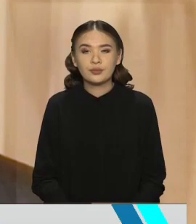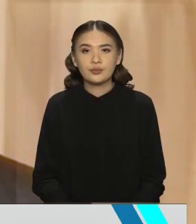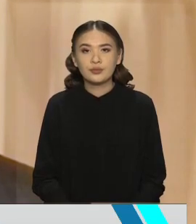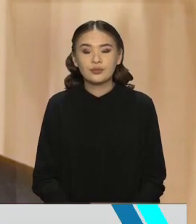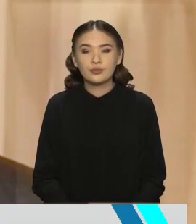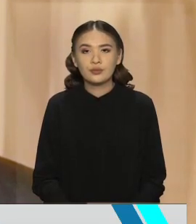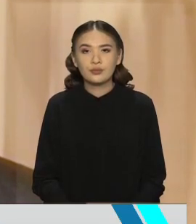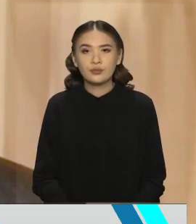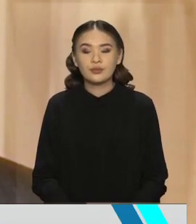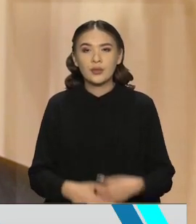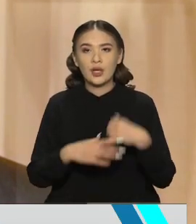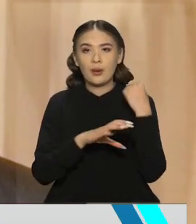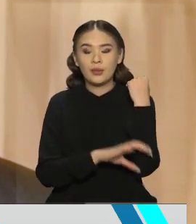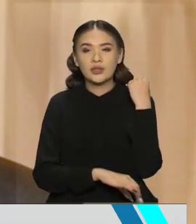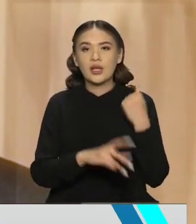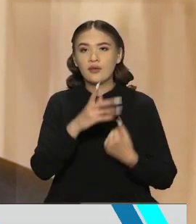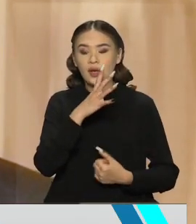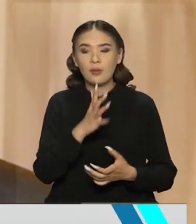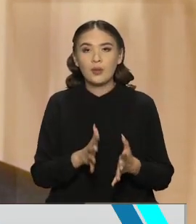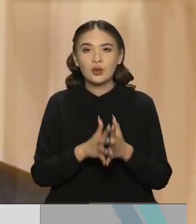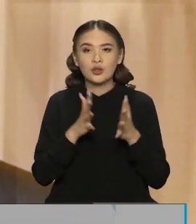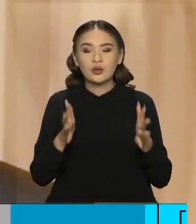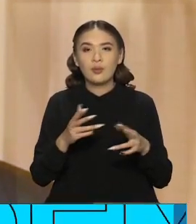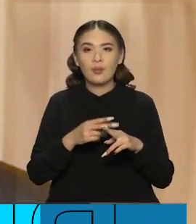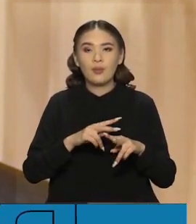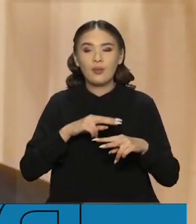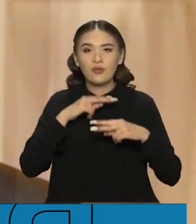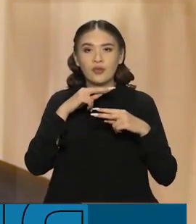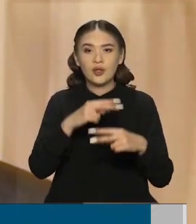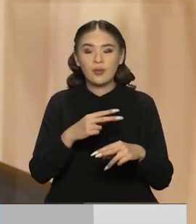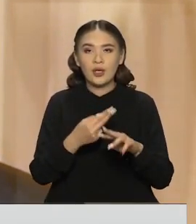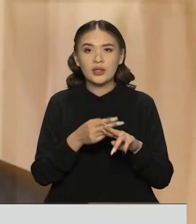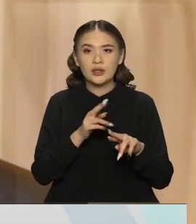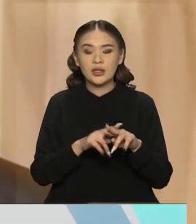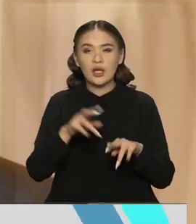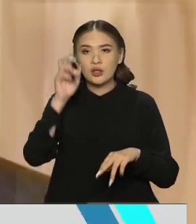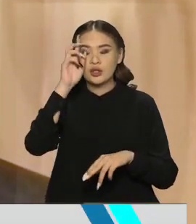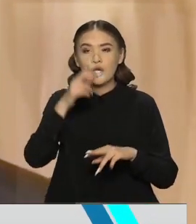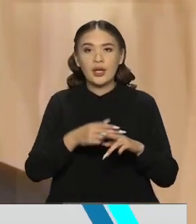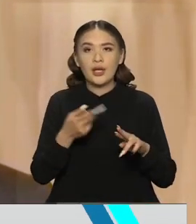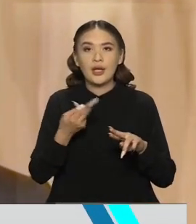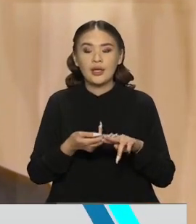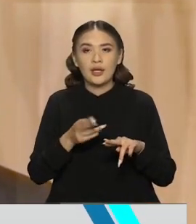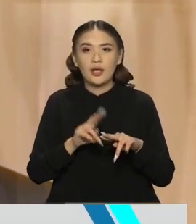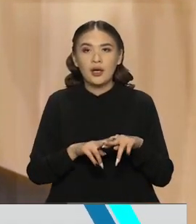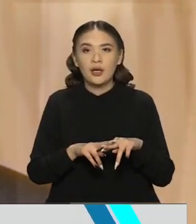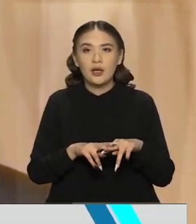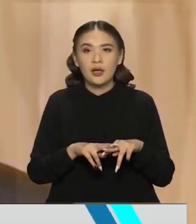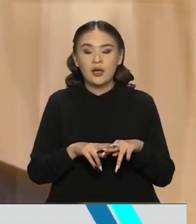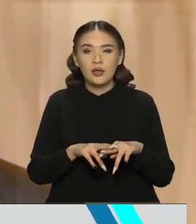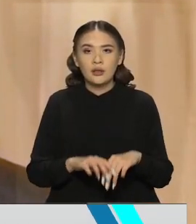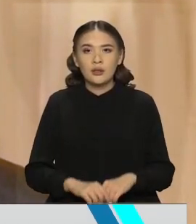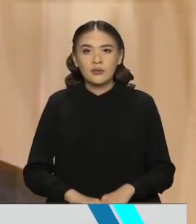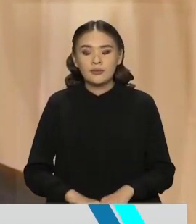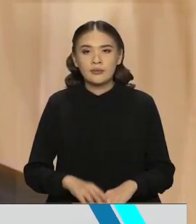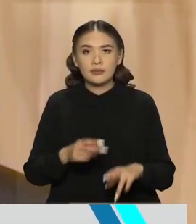В последнее время очень большое внимание на государственном уровне уделяется развитию именно этого коридора, так называемого